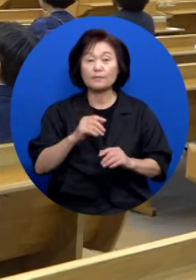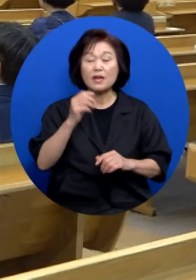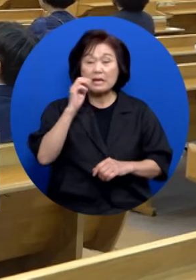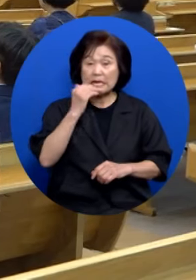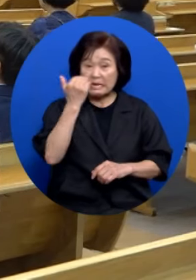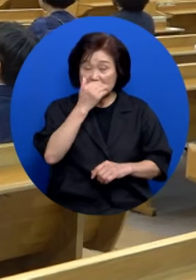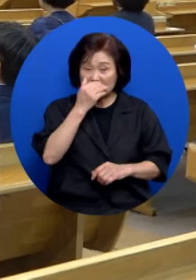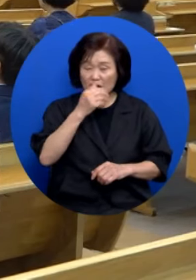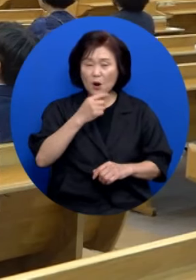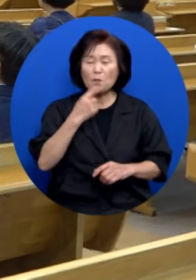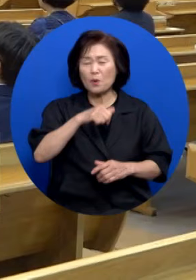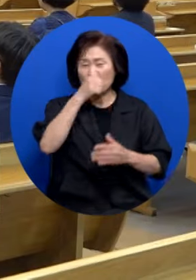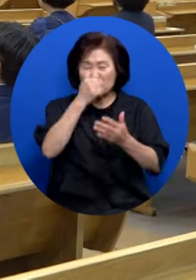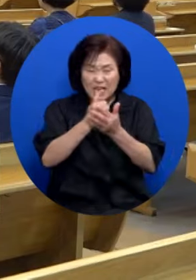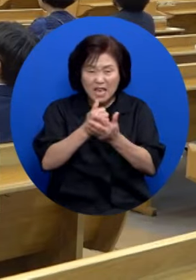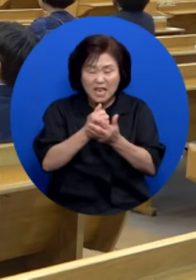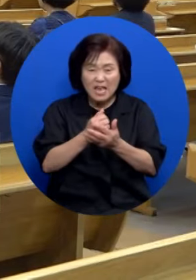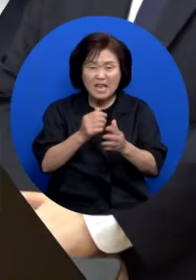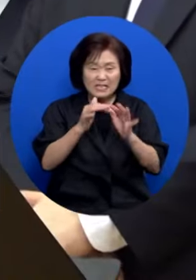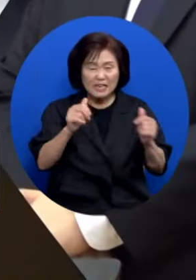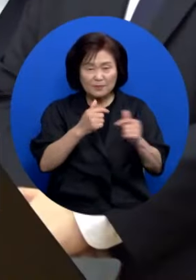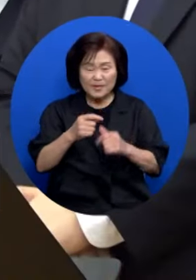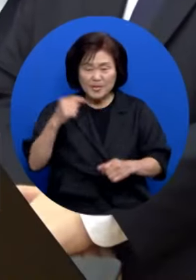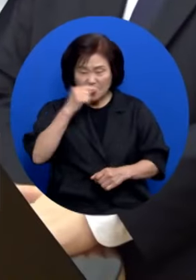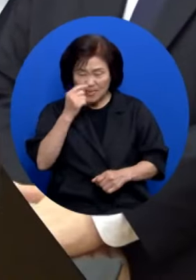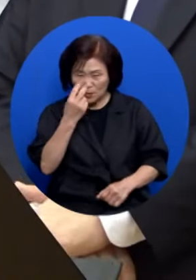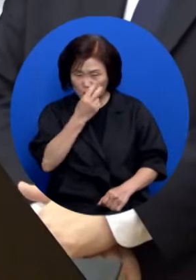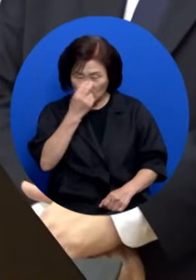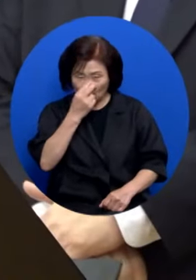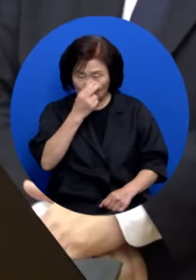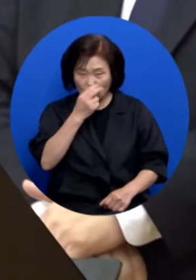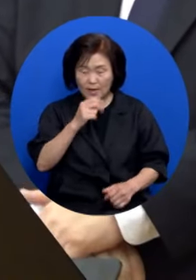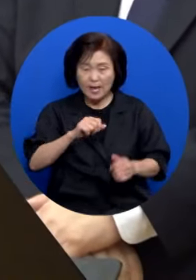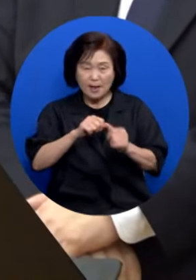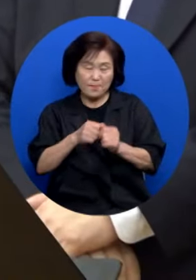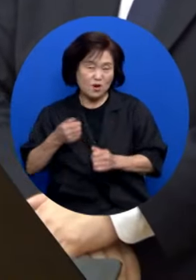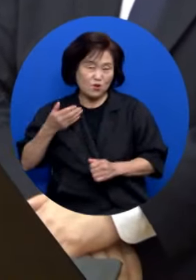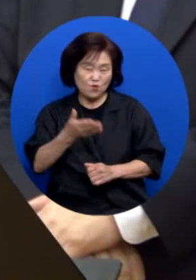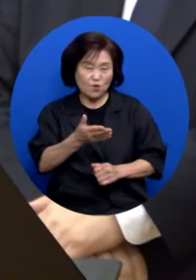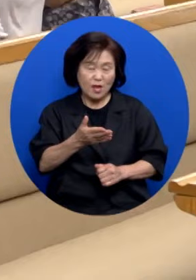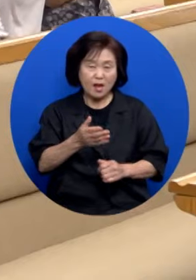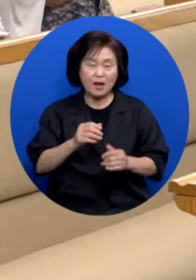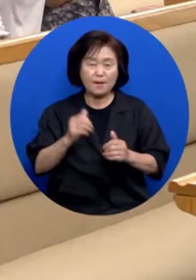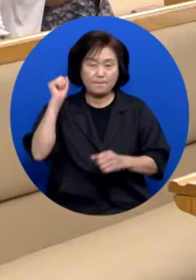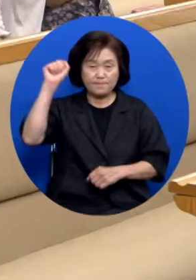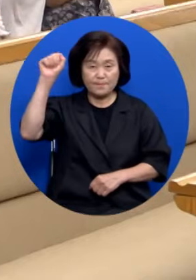성비위를 저지른 모든 가해자들을 철저히 조사해 법의 심판을 받게 해야 한다고 요구했습니다.